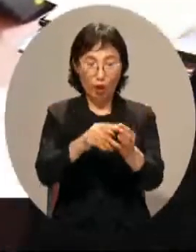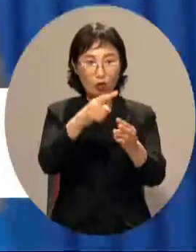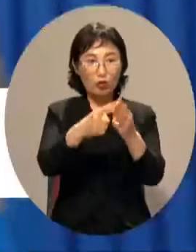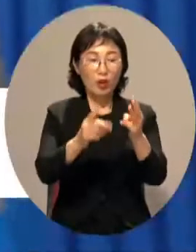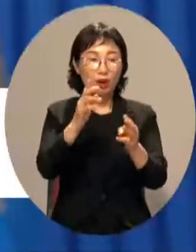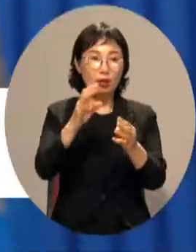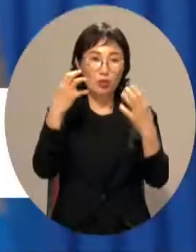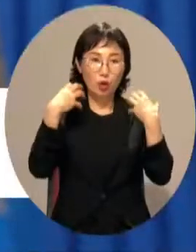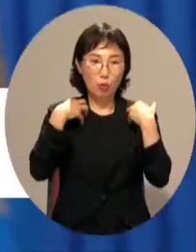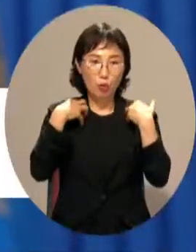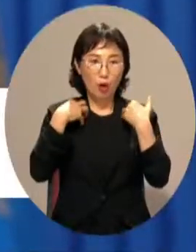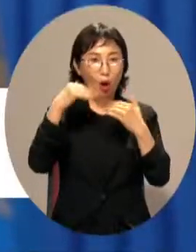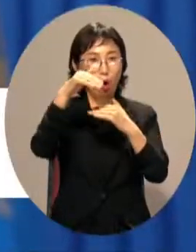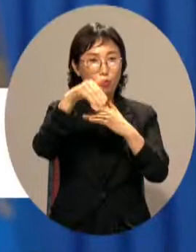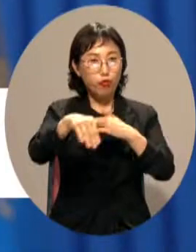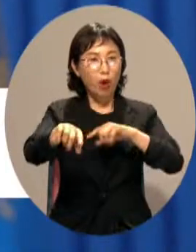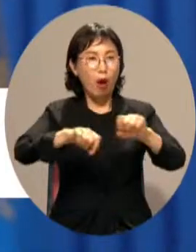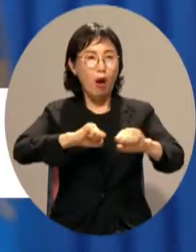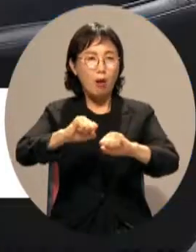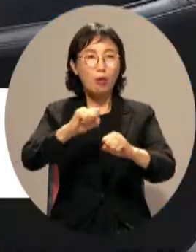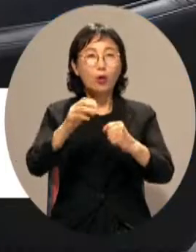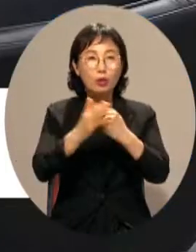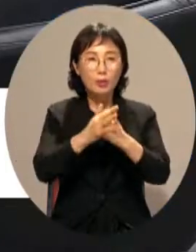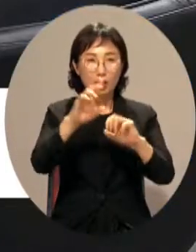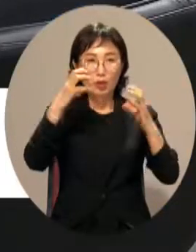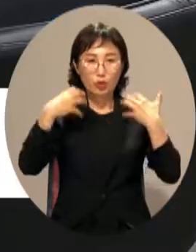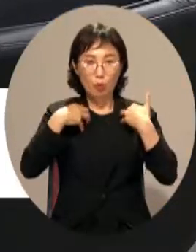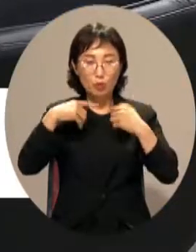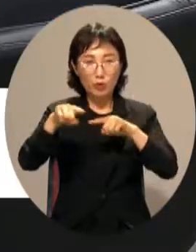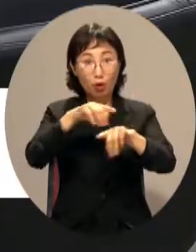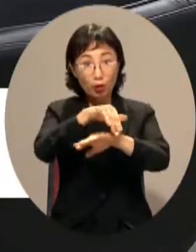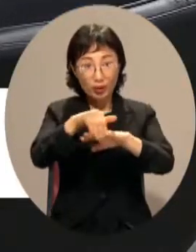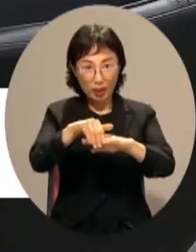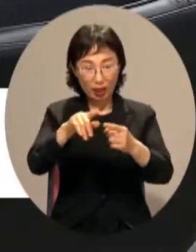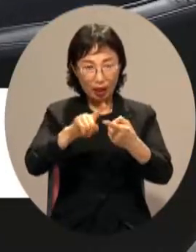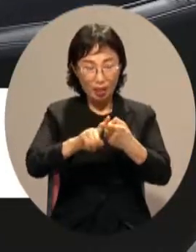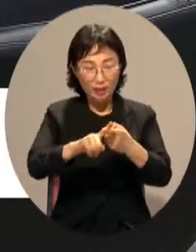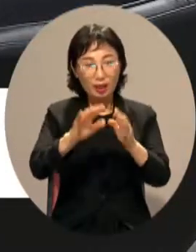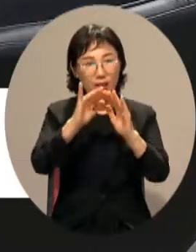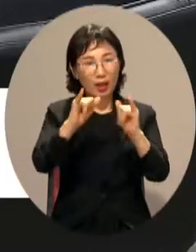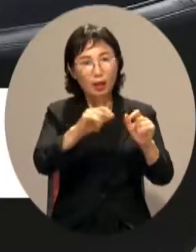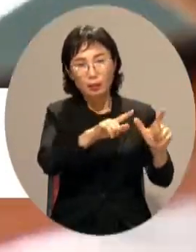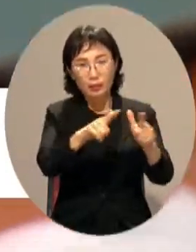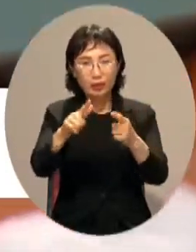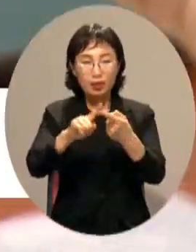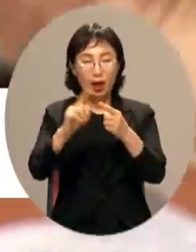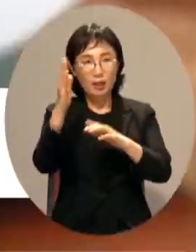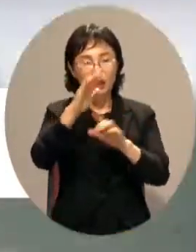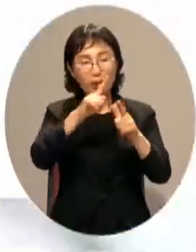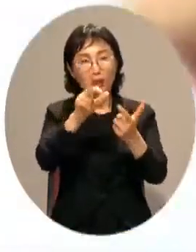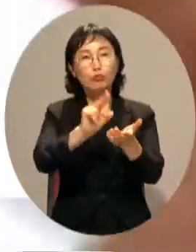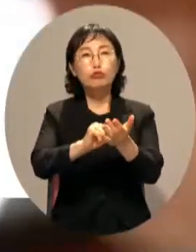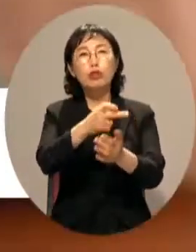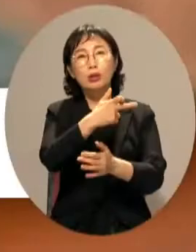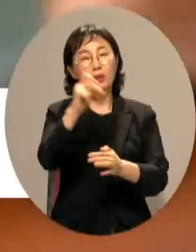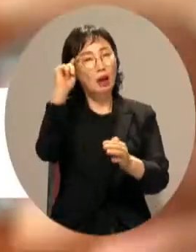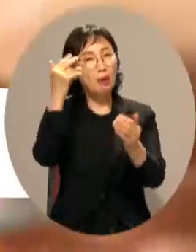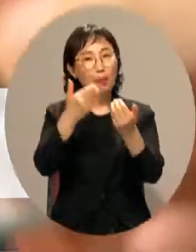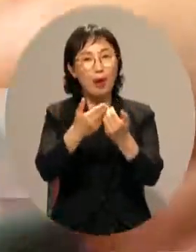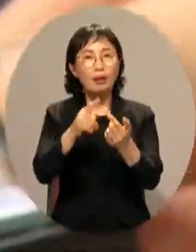정부가 역주행을 하고 있다며 정부 정책으로 지역 인재 이탈이 심해질 것이라며 반대 논리를 펴고